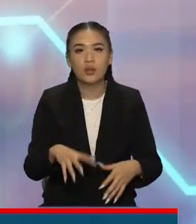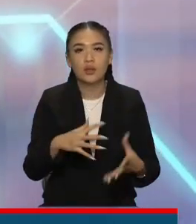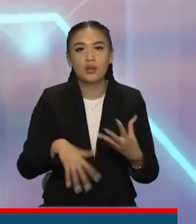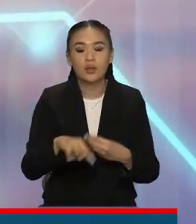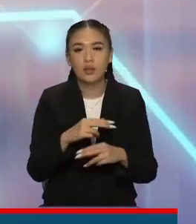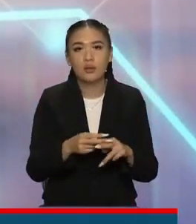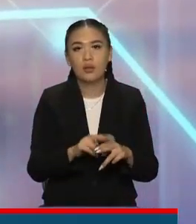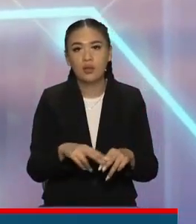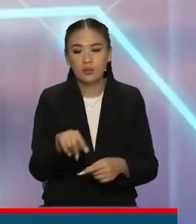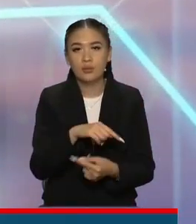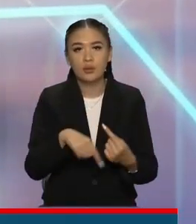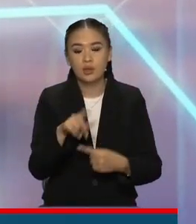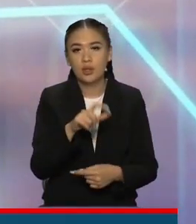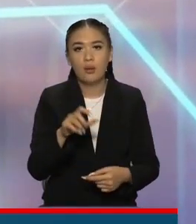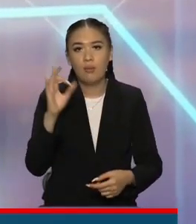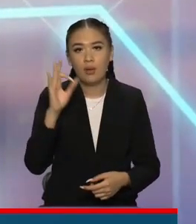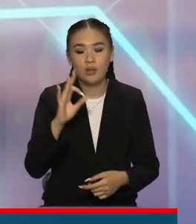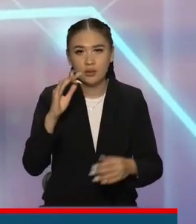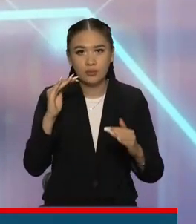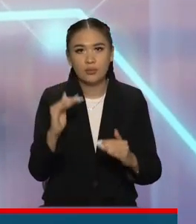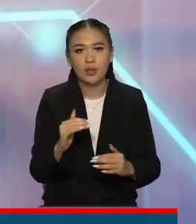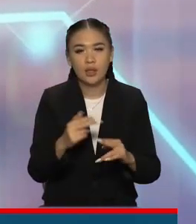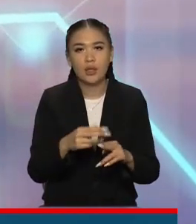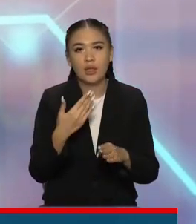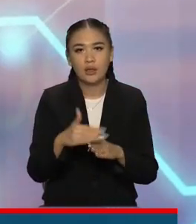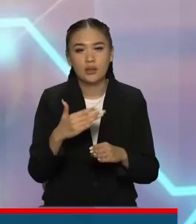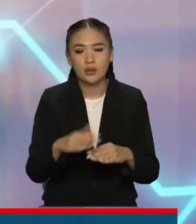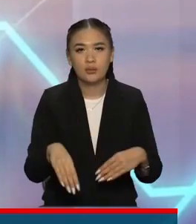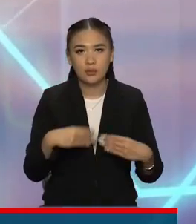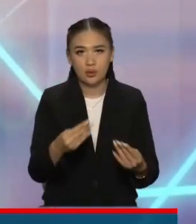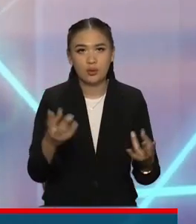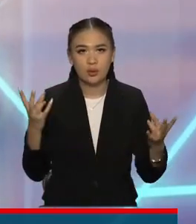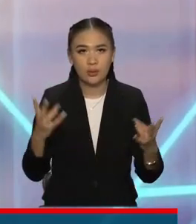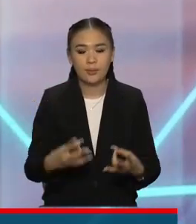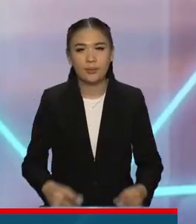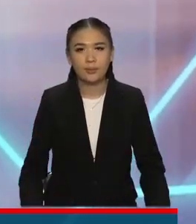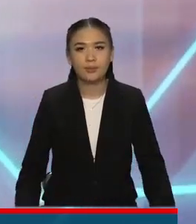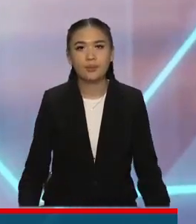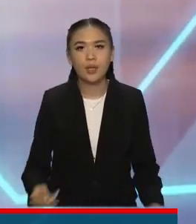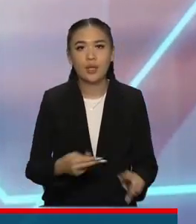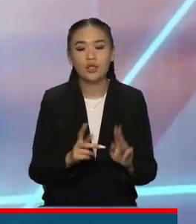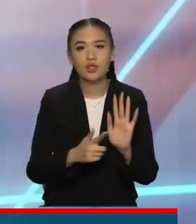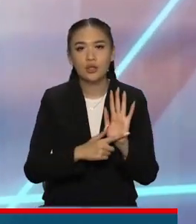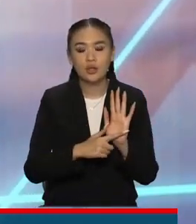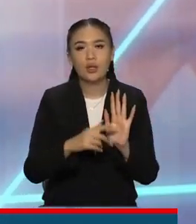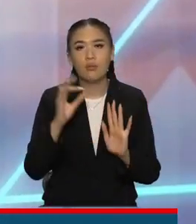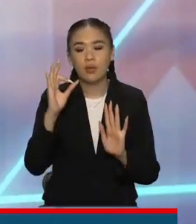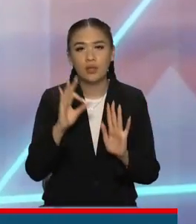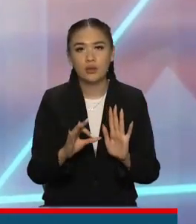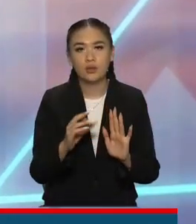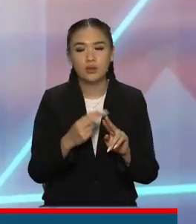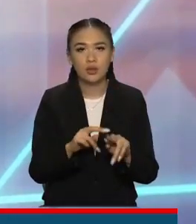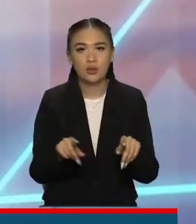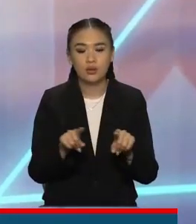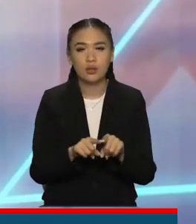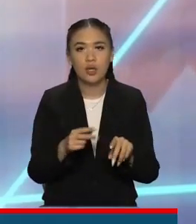кәсіпкерлерге сол төмен пайызбен кредит берілу керек деп ойлаймын. Бір білмеймін енді, бір 7-8%-ден аспау керек ол.